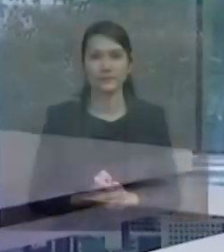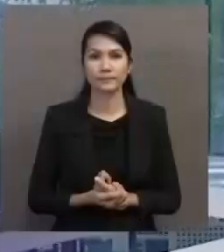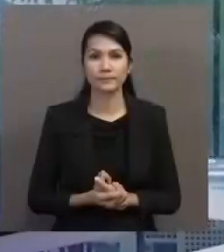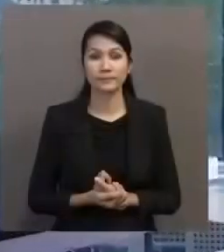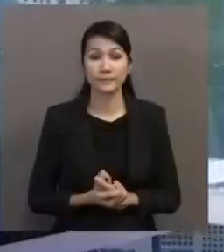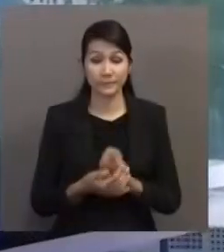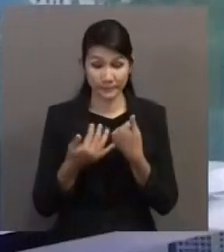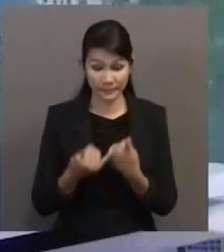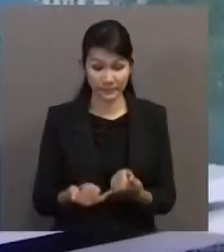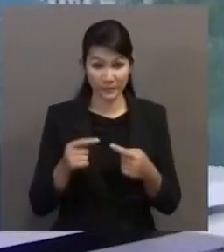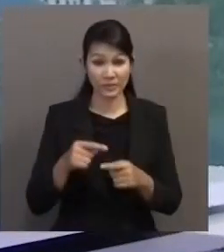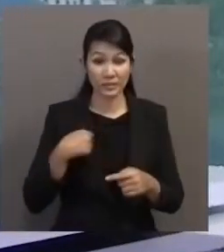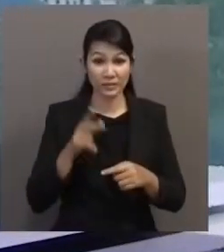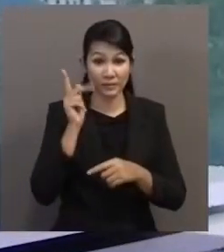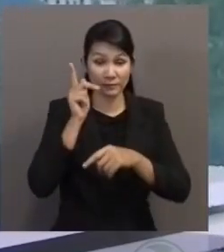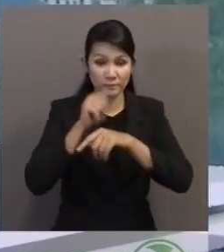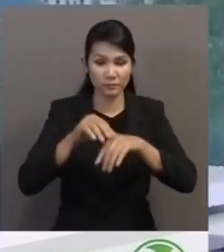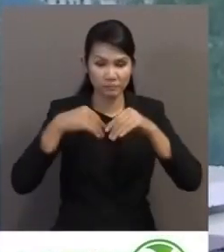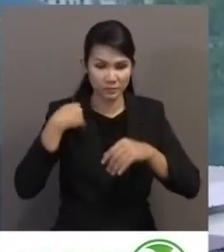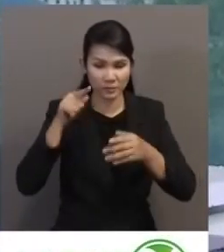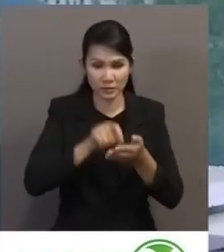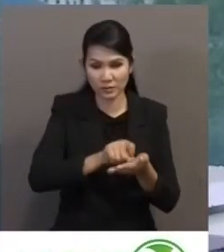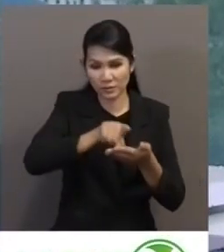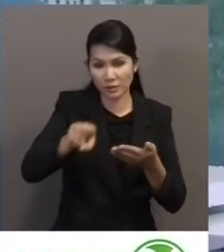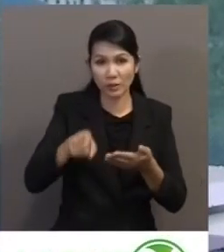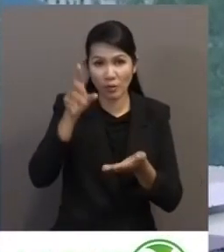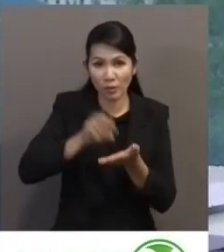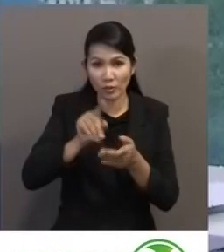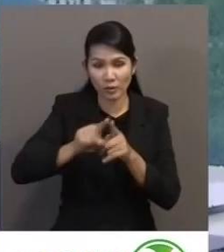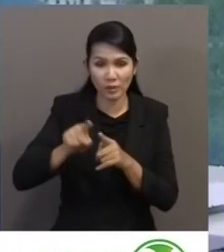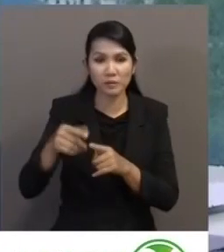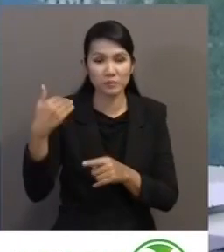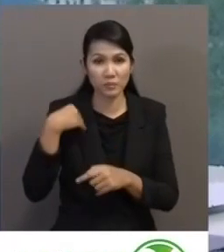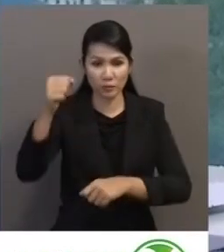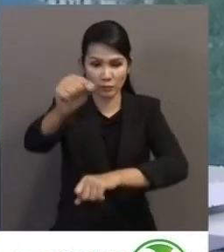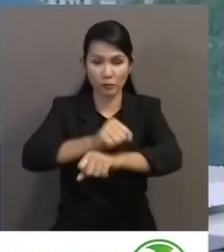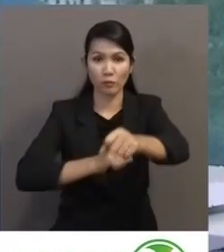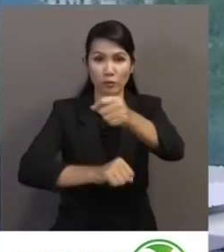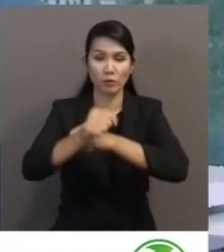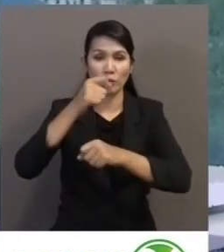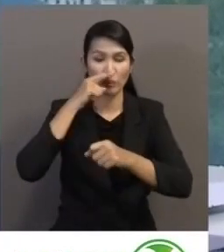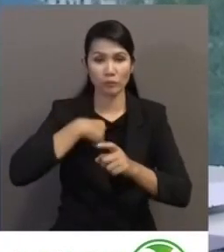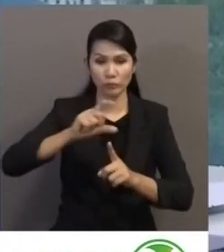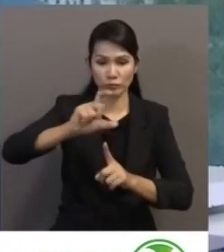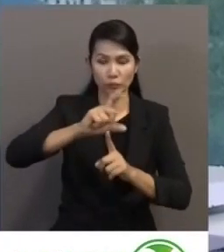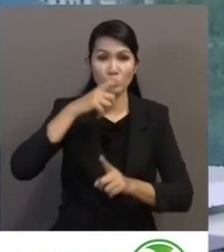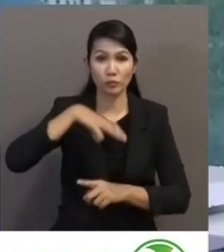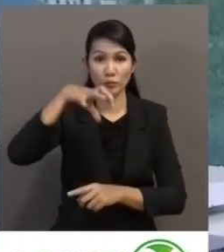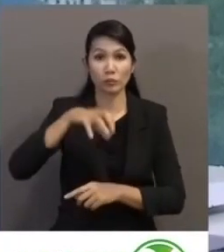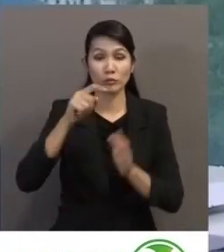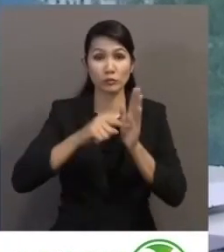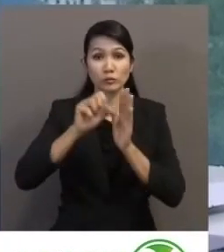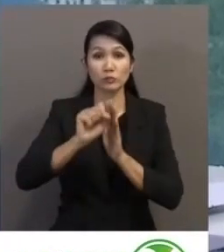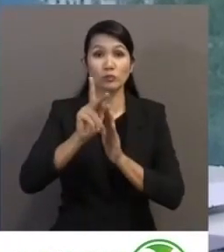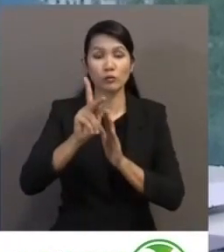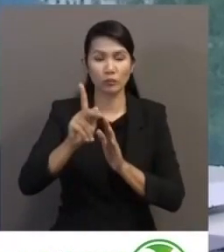คุณผู้ชมคะตอนนี้ในโลกโซเชียลเขามีการแชร์ข้อมูลกันนะคะบอกว่าจะมีการก่อสร้างมัสยิดที่จังหวัดสกลนครค่ะนี่ก็ร้อนไปถึงชาวบ้